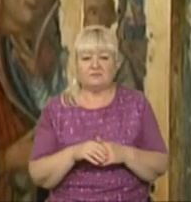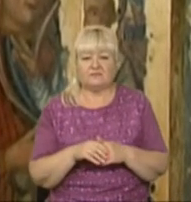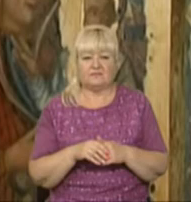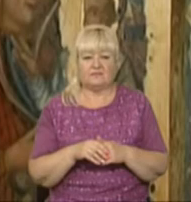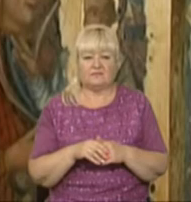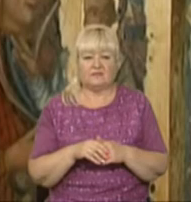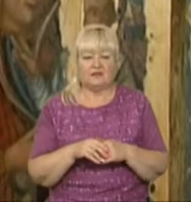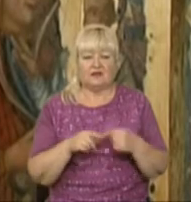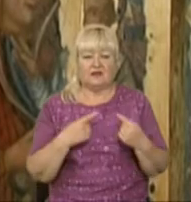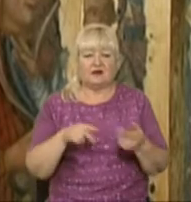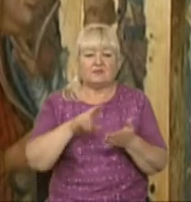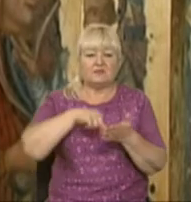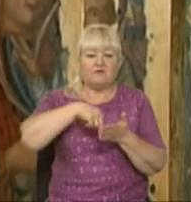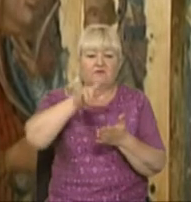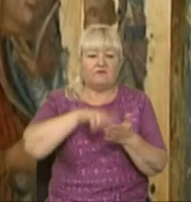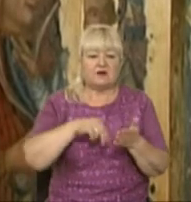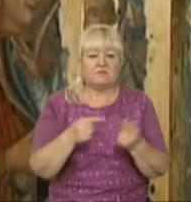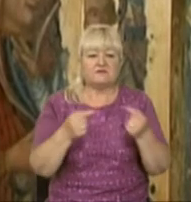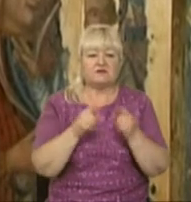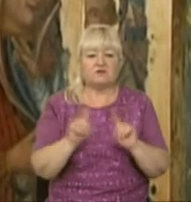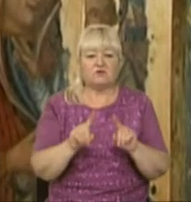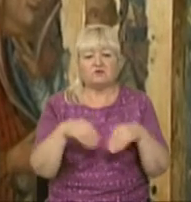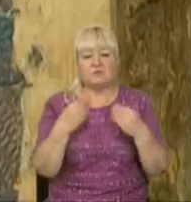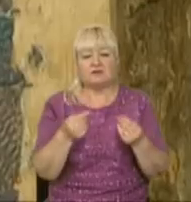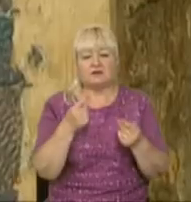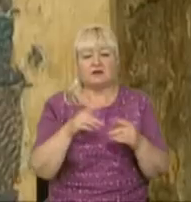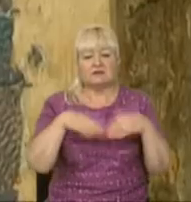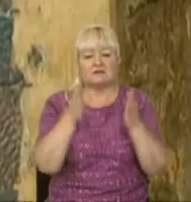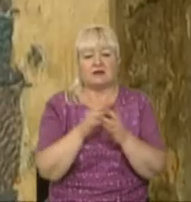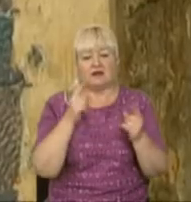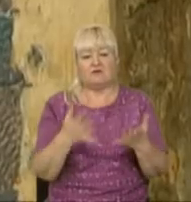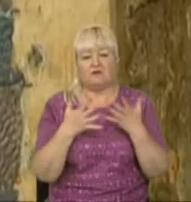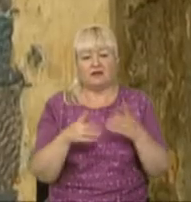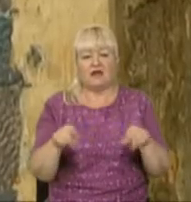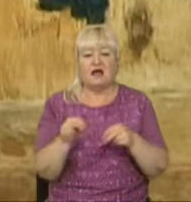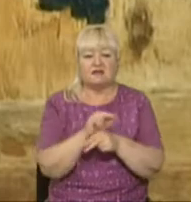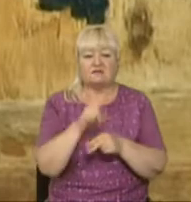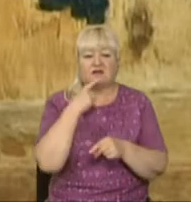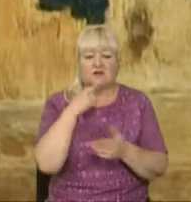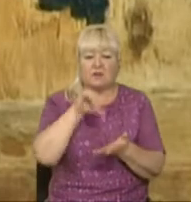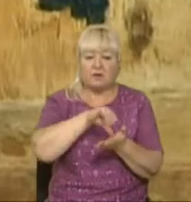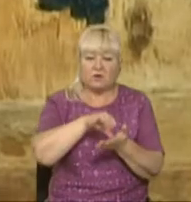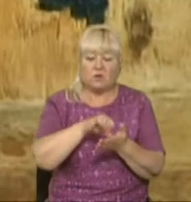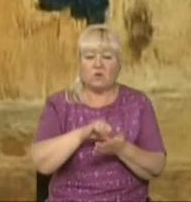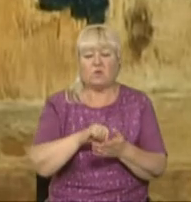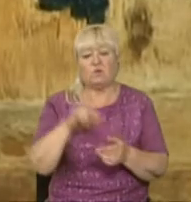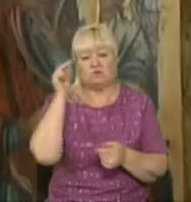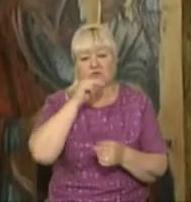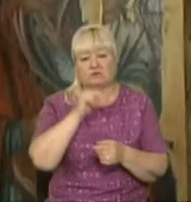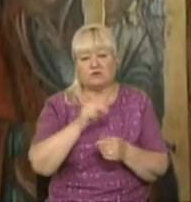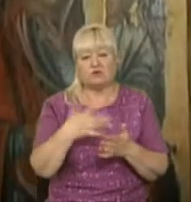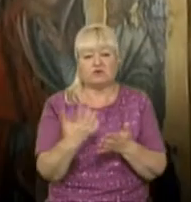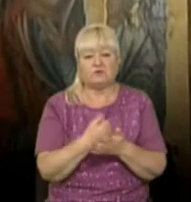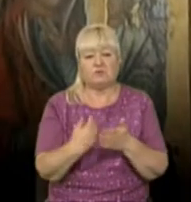зворотніми фарбами, акварельними, встановлені, щоб надати загальний вигляд. Реставратор каже, бере участь в майстерні, аби здобути новий досвід.